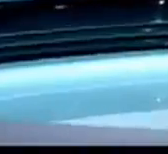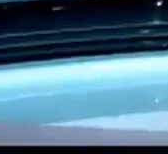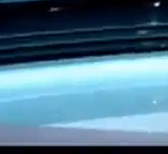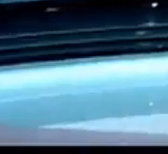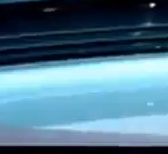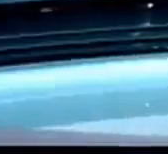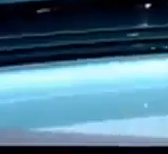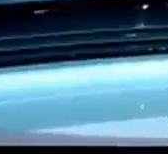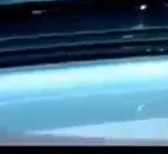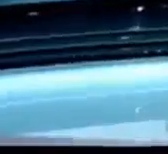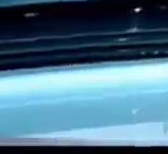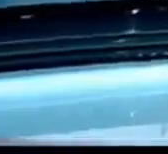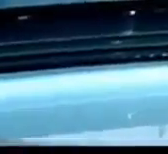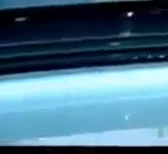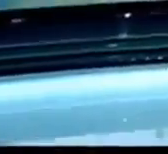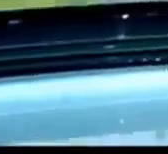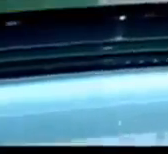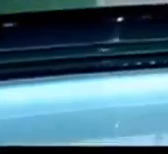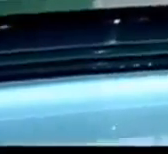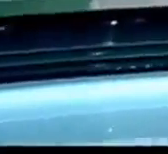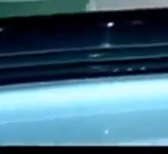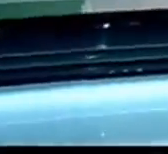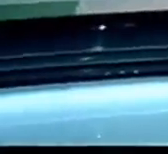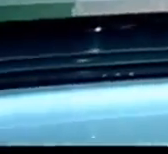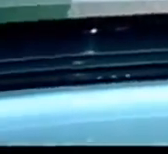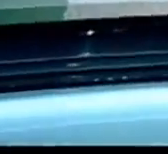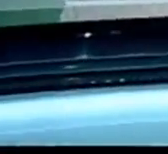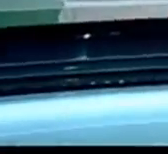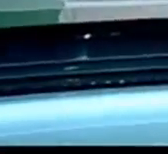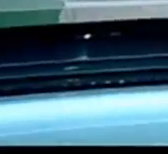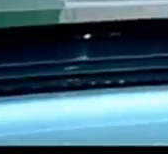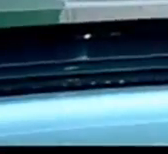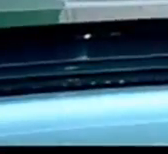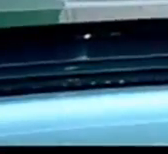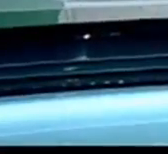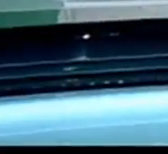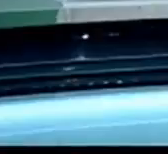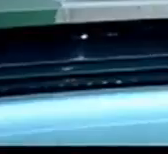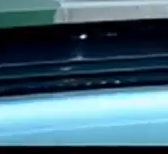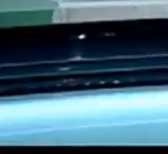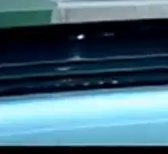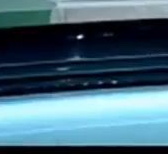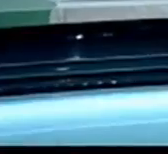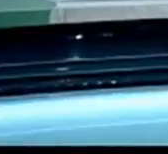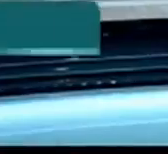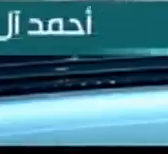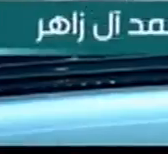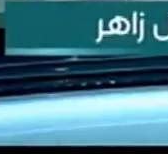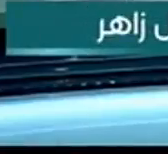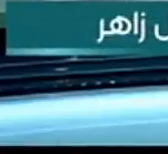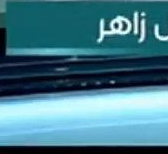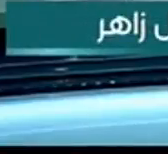السلام عليكم ورحمه الله وبركاته وصلى الله اوقاتكم بكل خير اهلا بكم مشاهدينا في نشره الاخبار الرئيسه من القناه